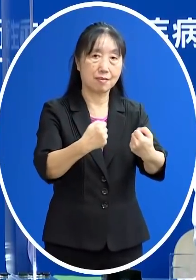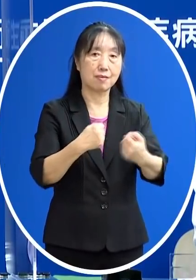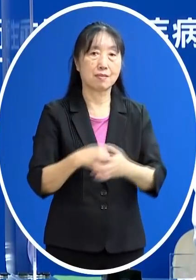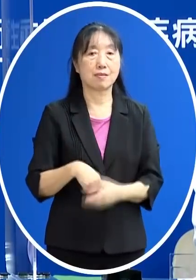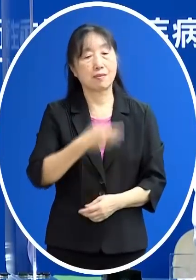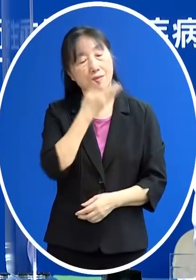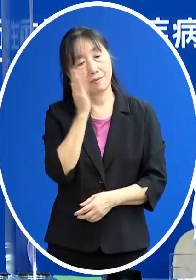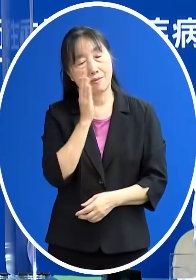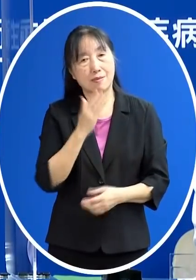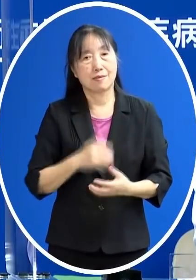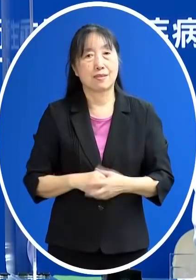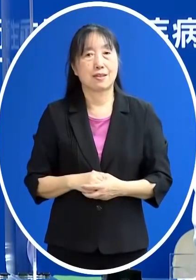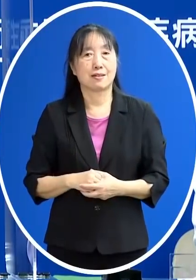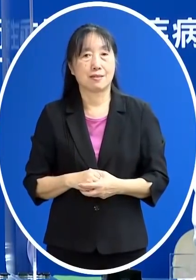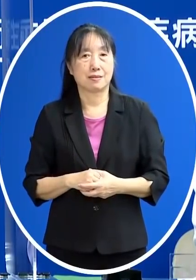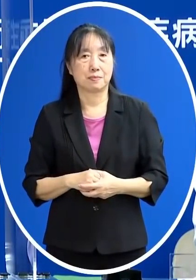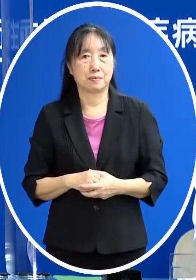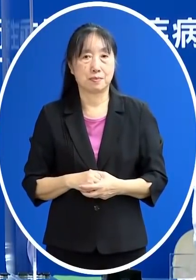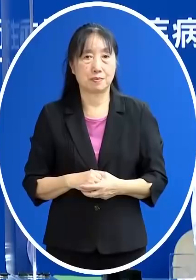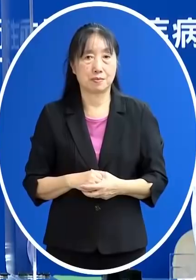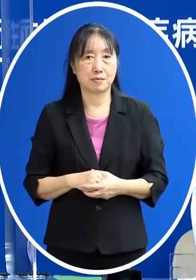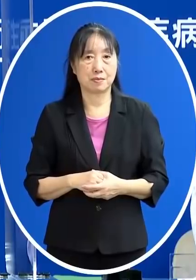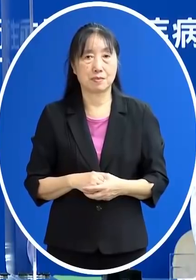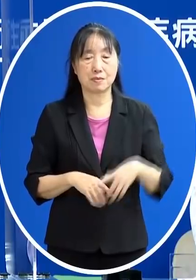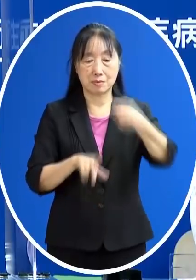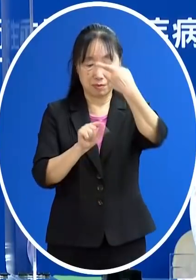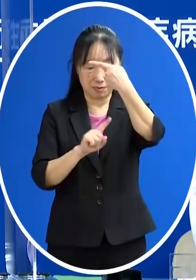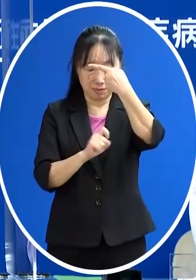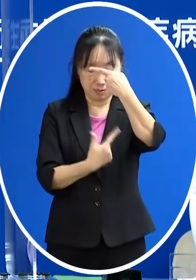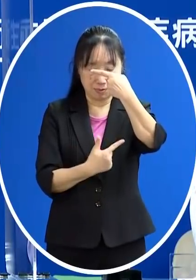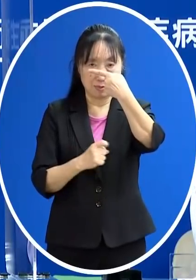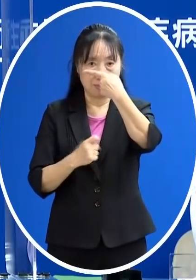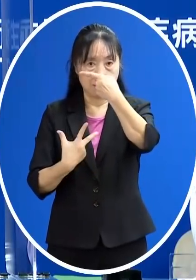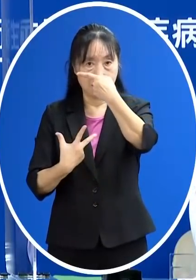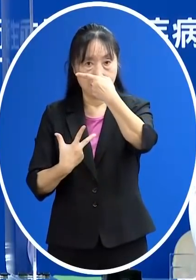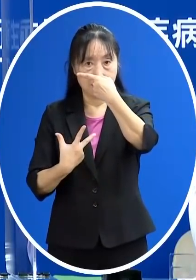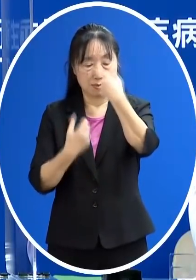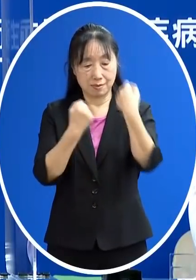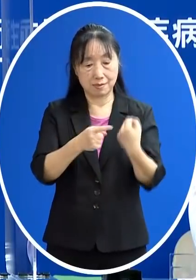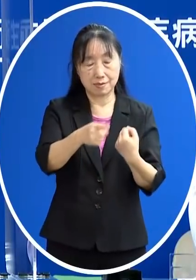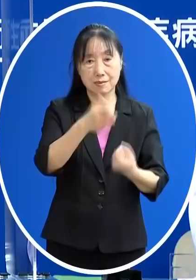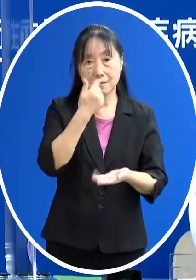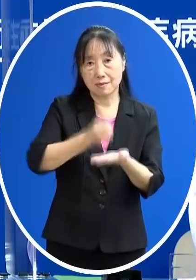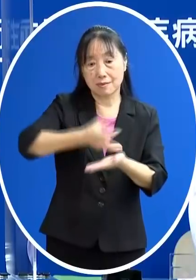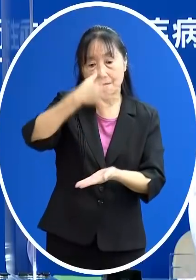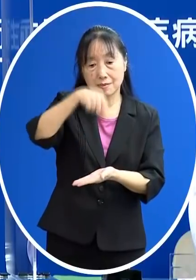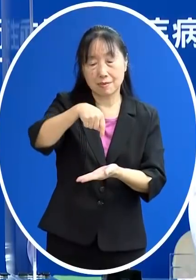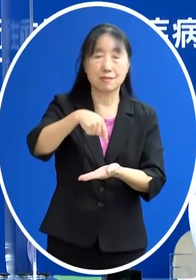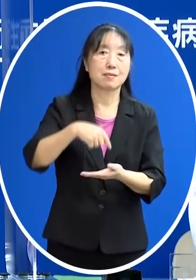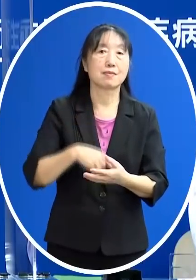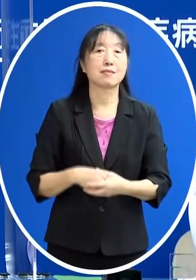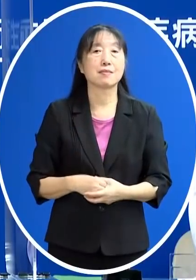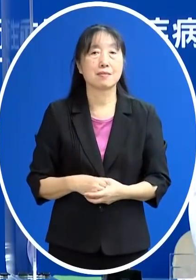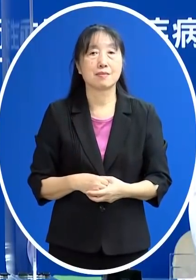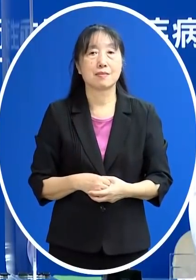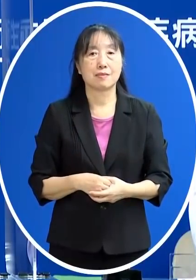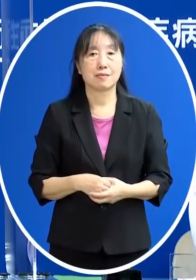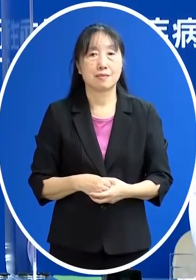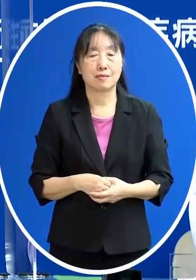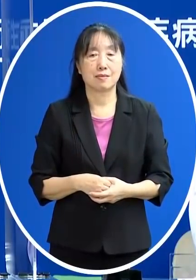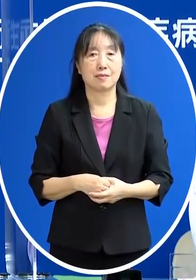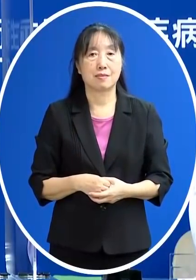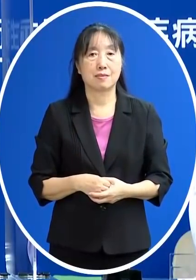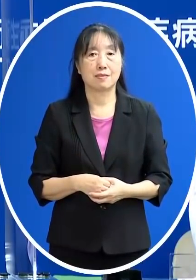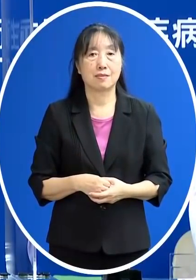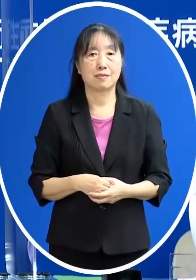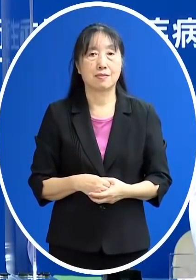做一个旅游那这里面是1月16号、17号待在这个饭店，那因为他待在这个饭店